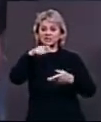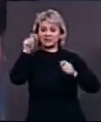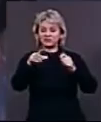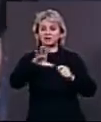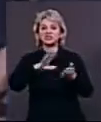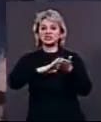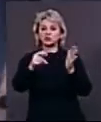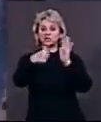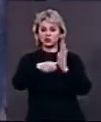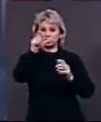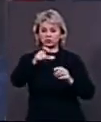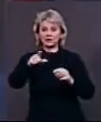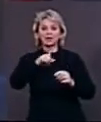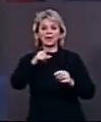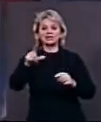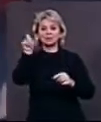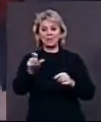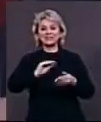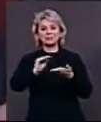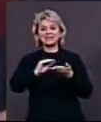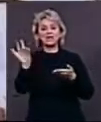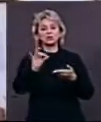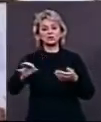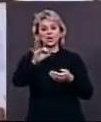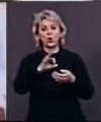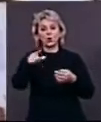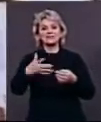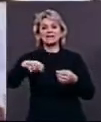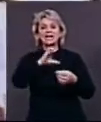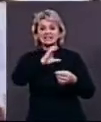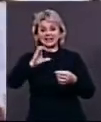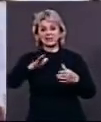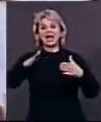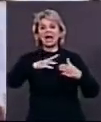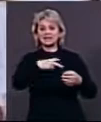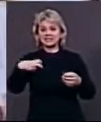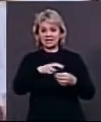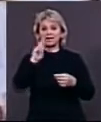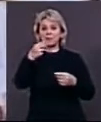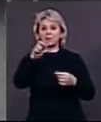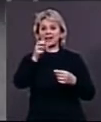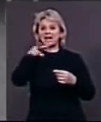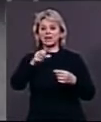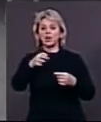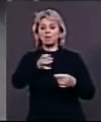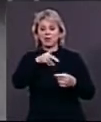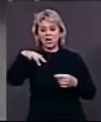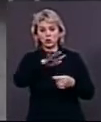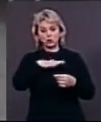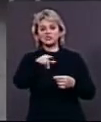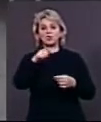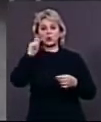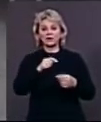стали 96 человек. Молодые поэты и писатели из Ростовской области, Северной Осетии, Кабардино-Балкарии, Белоруссии, Украины, Луганской